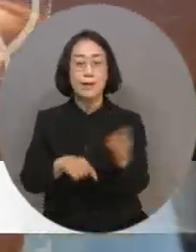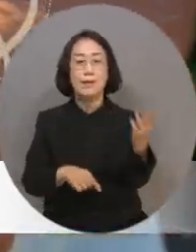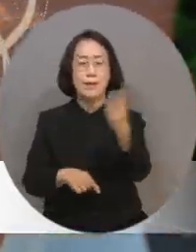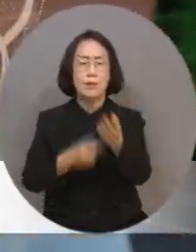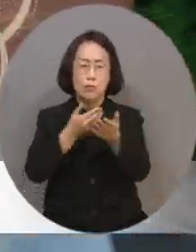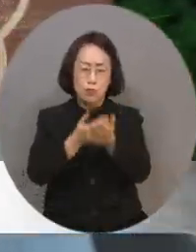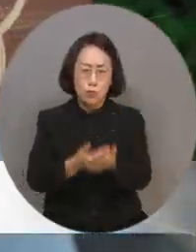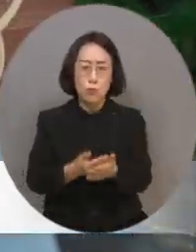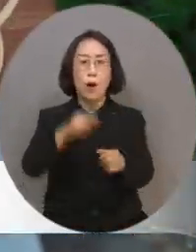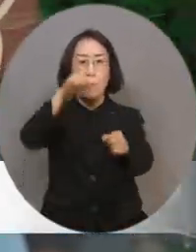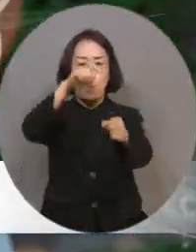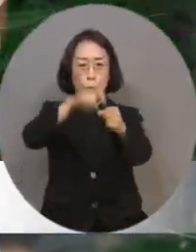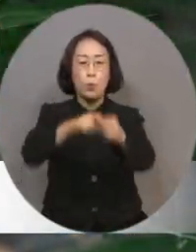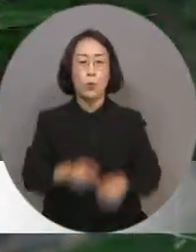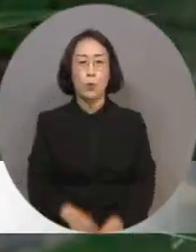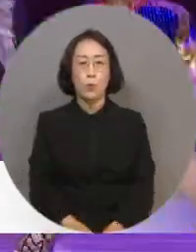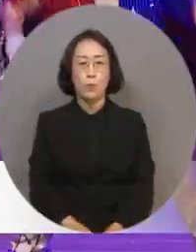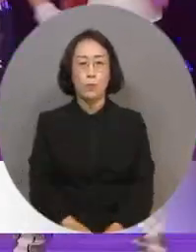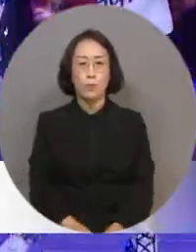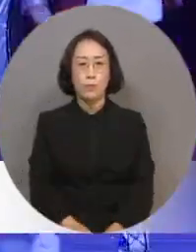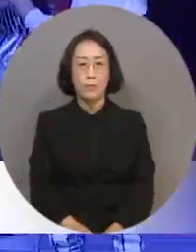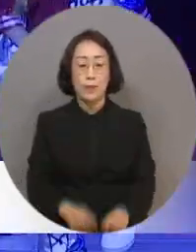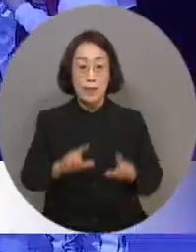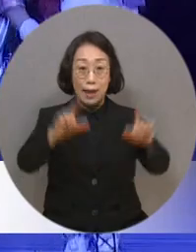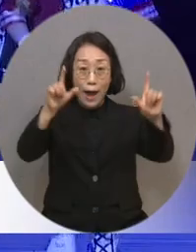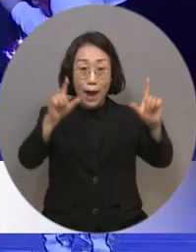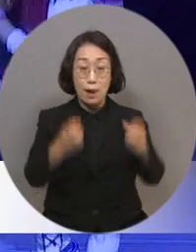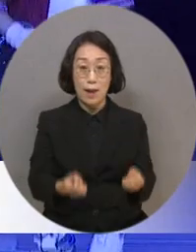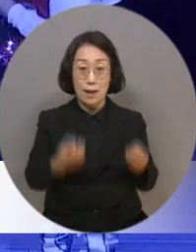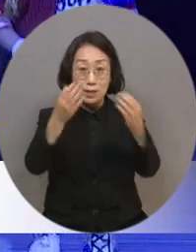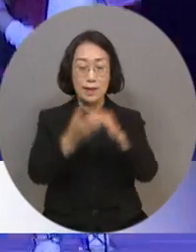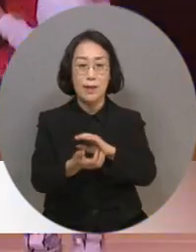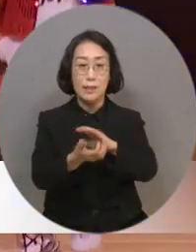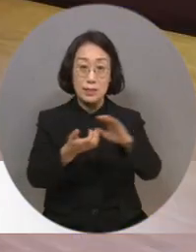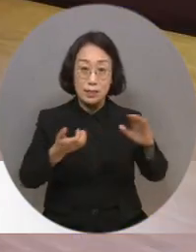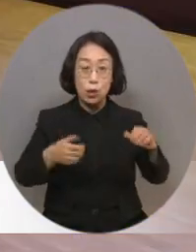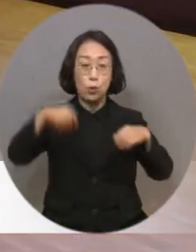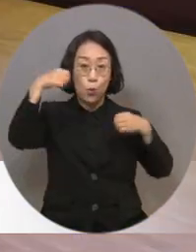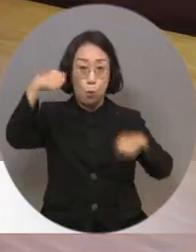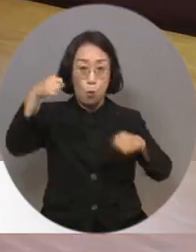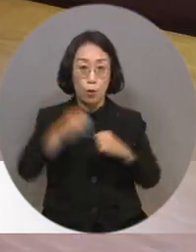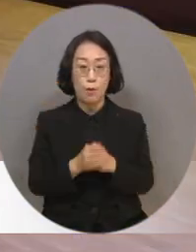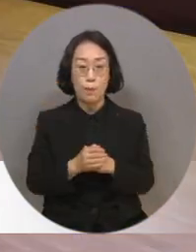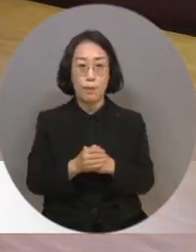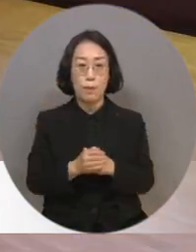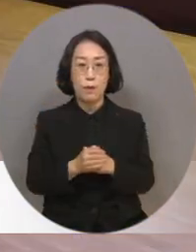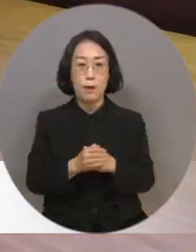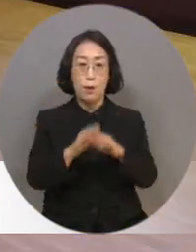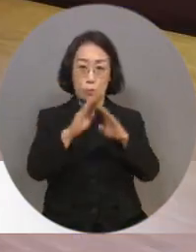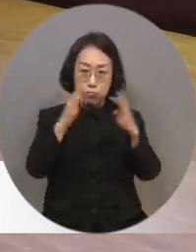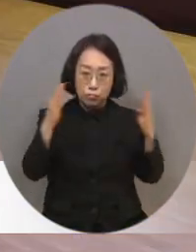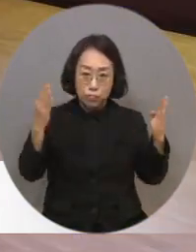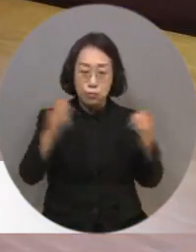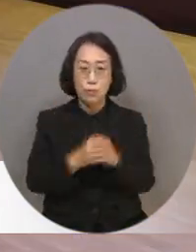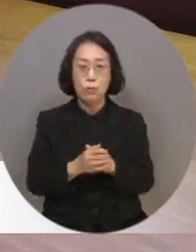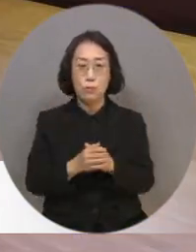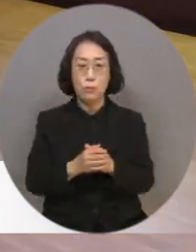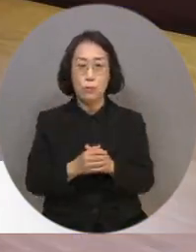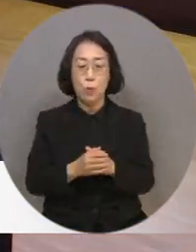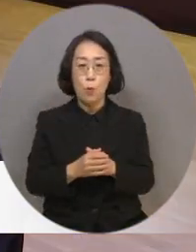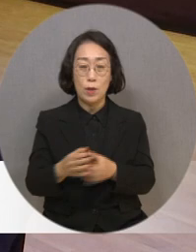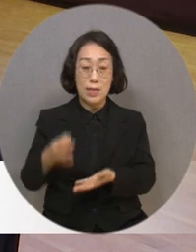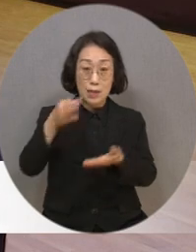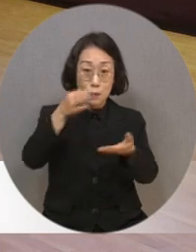핵심 요소입니다. 이날 행사는 식전 공연과 개회식, 워크온, 기부